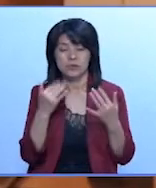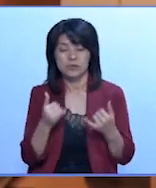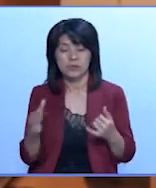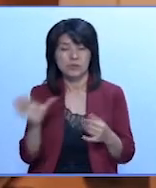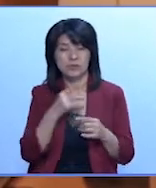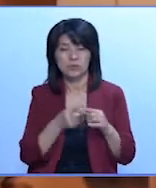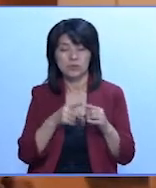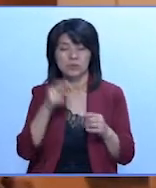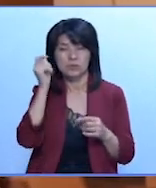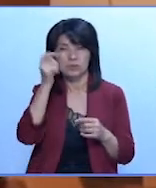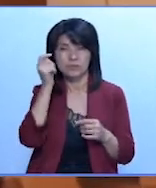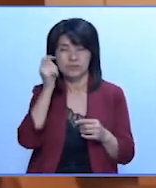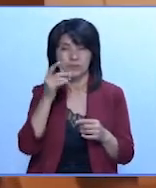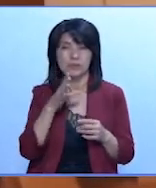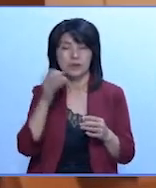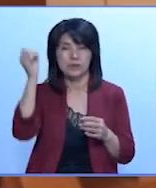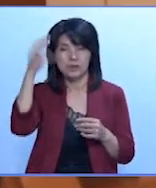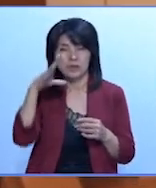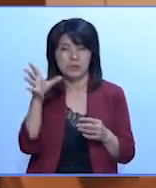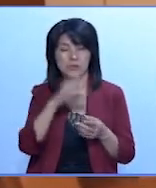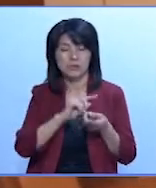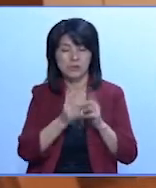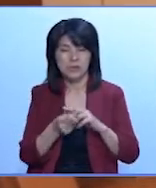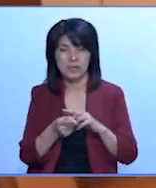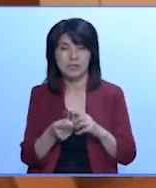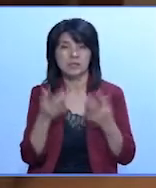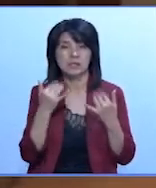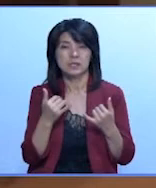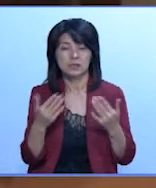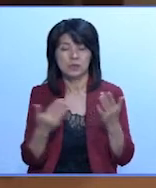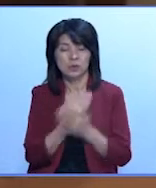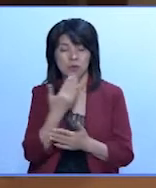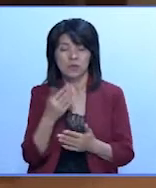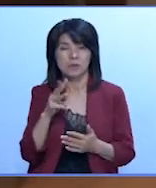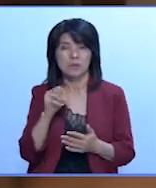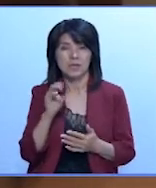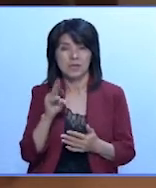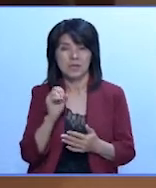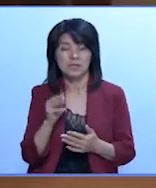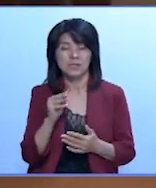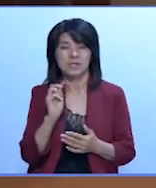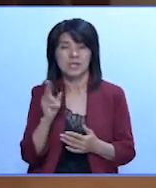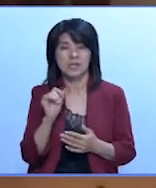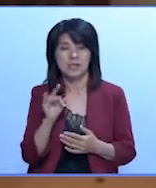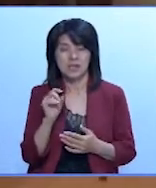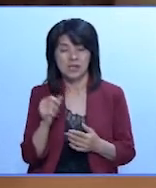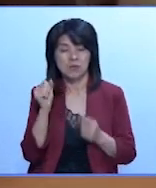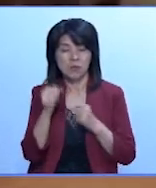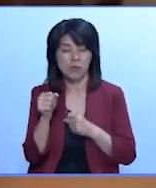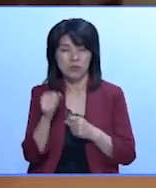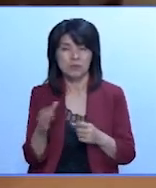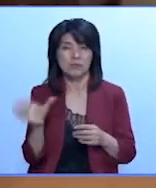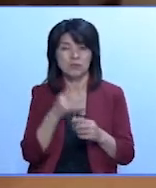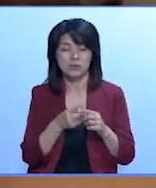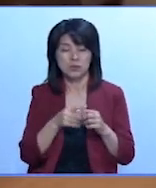мен төбелер боялып, шамдар ауыстырылуда. Ал қыркүйектен бастап жаңартылған манежде бокс, каратэ үйірмелерде өз жұмысын